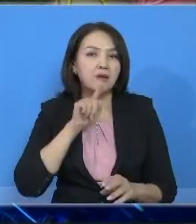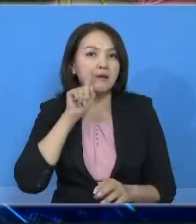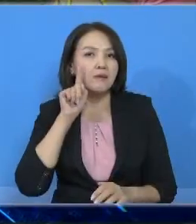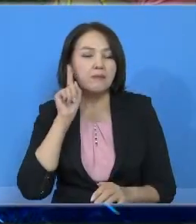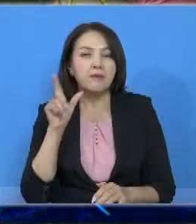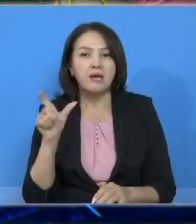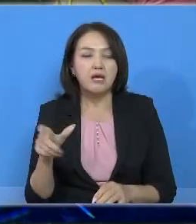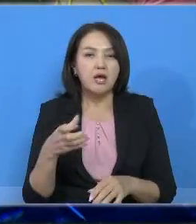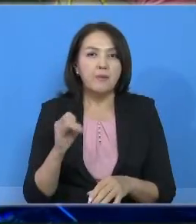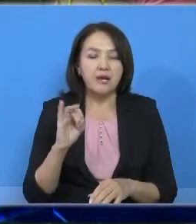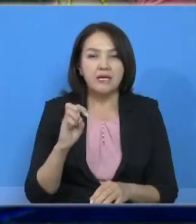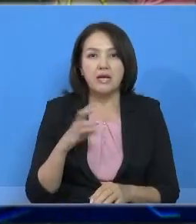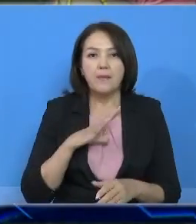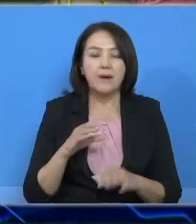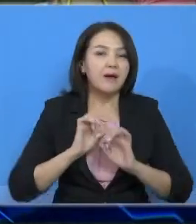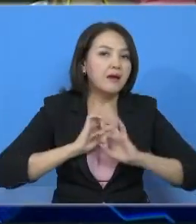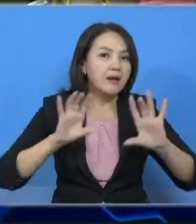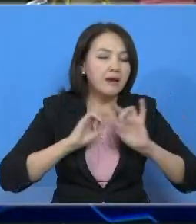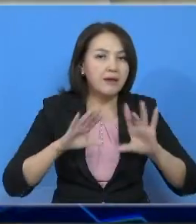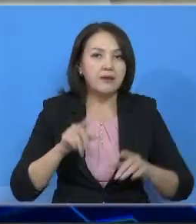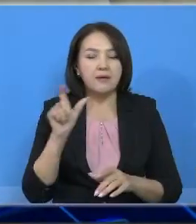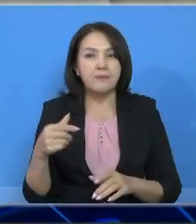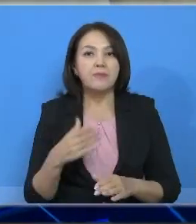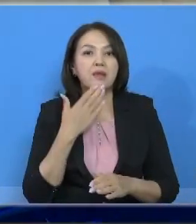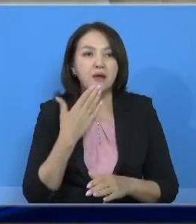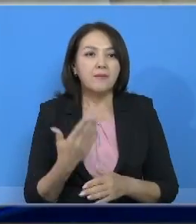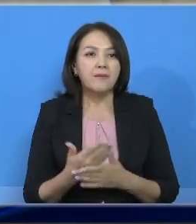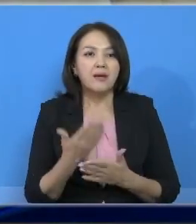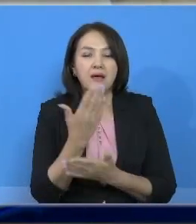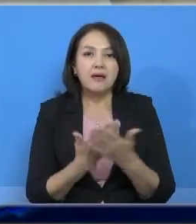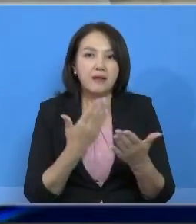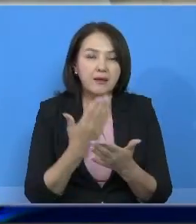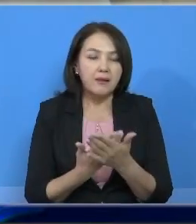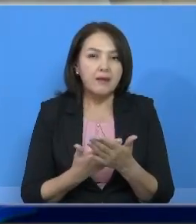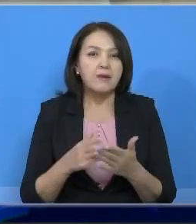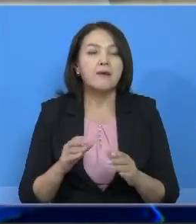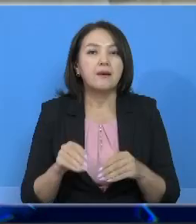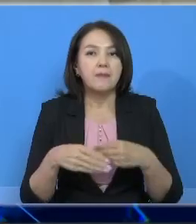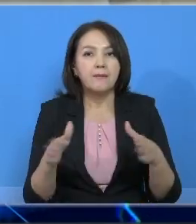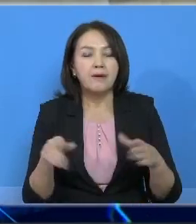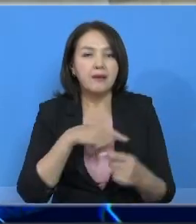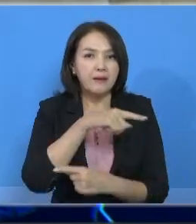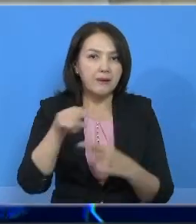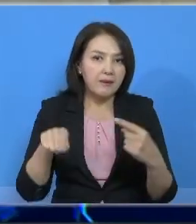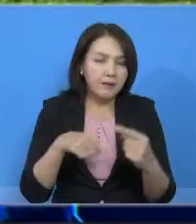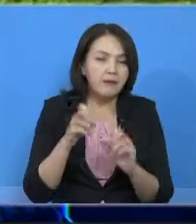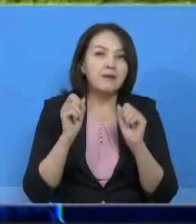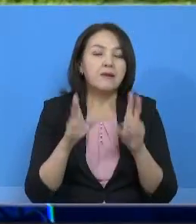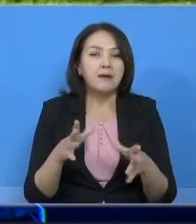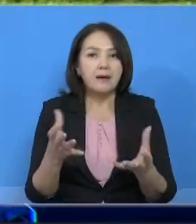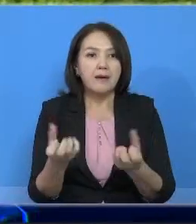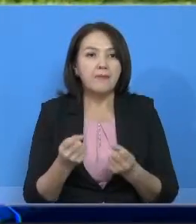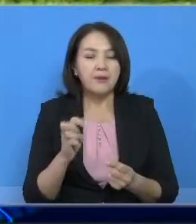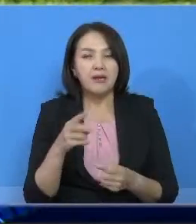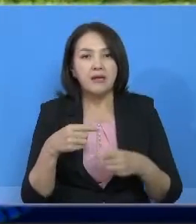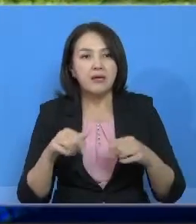молодежного ресурсного центра. Они рассказали гражданам, обратившимся за консультацией, о способах открытия бизнеса, как получить грант